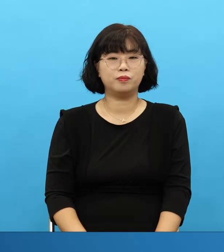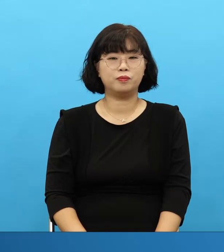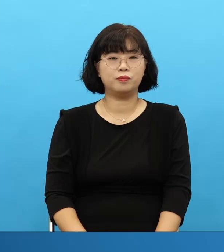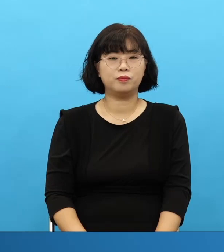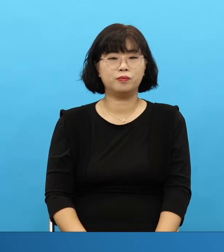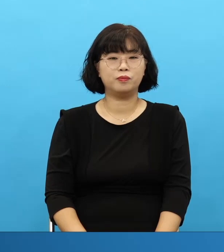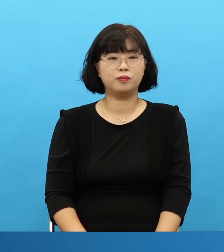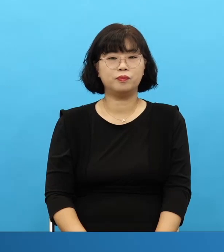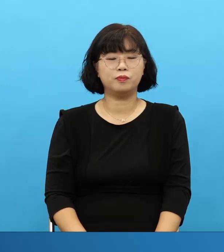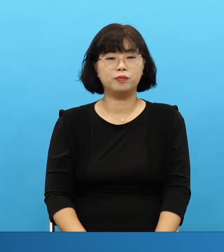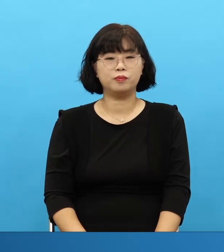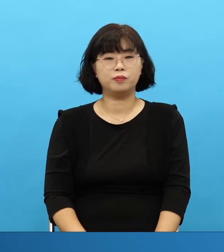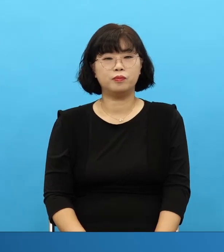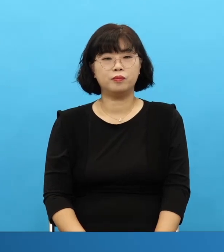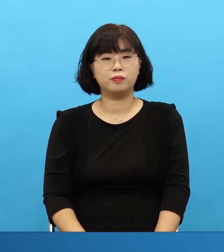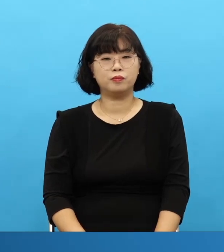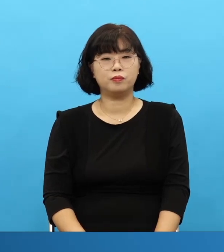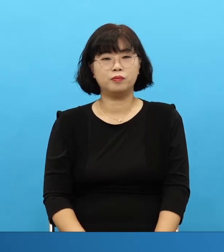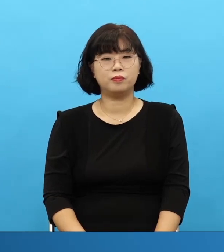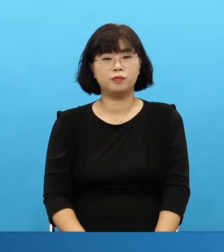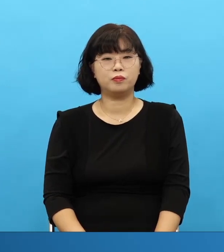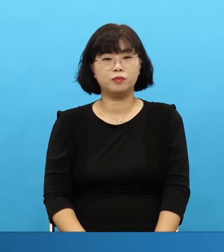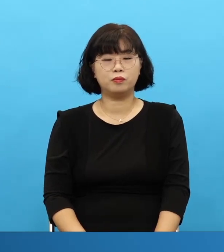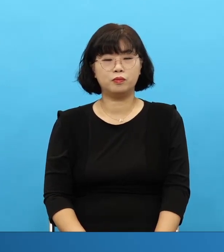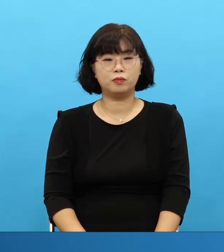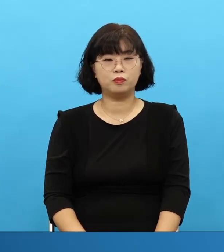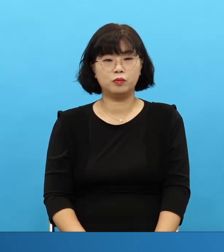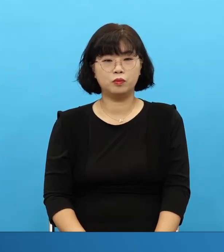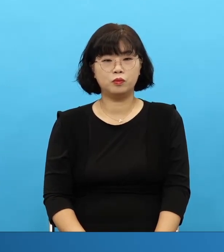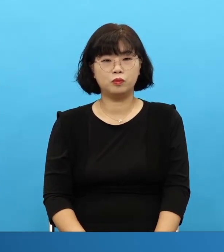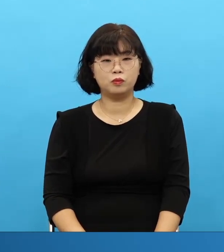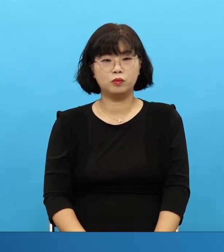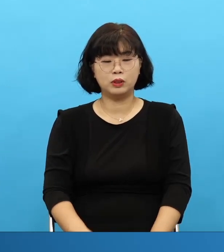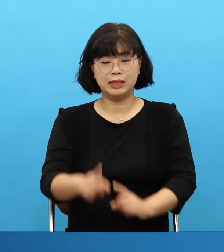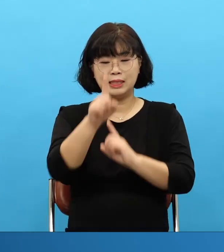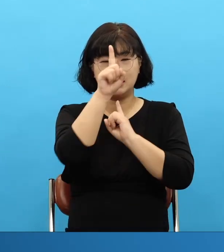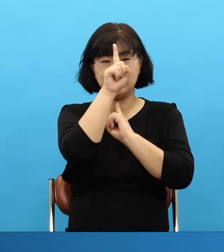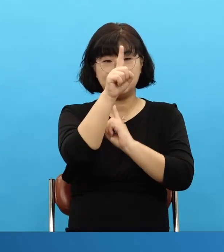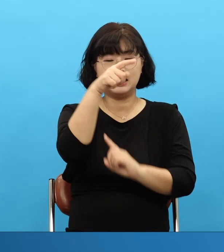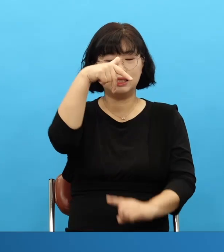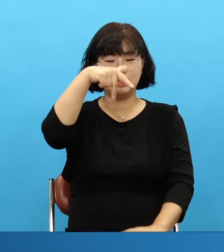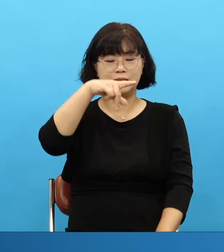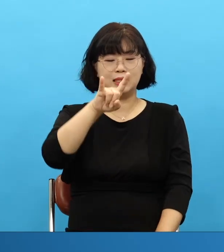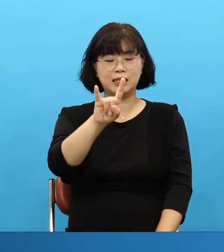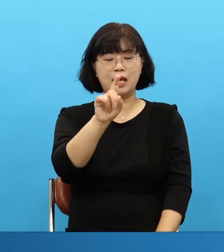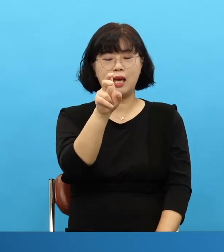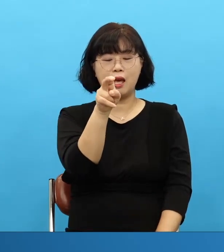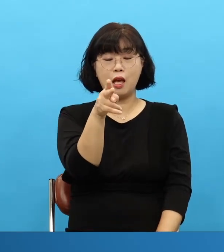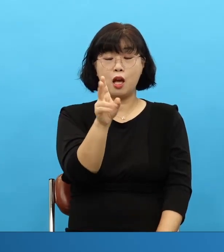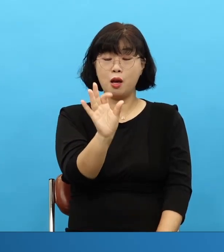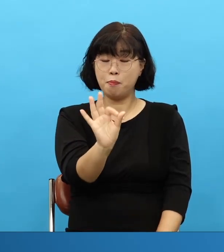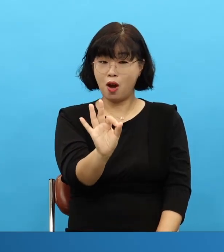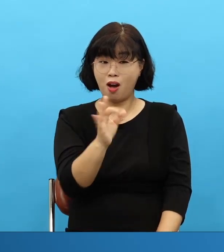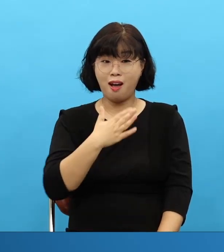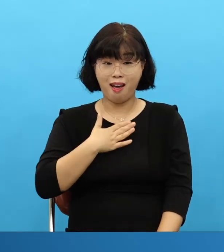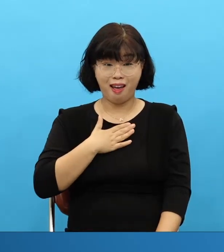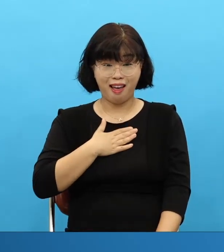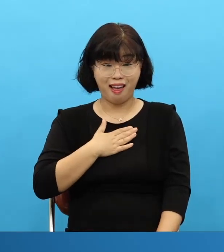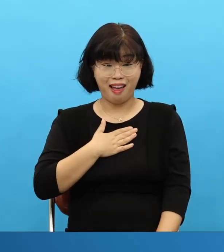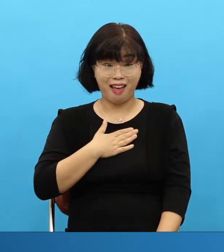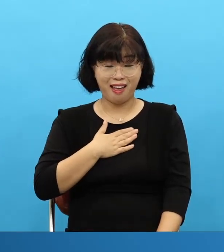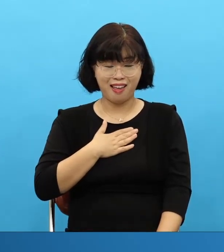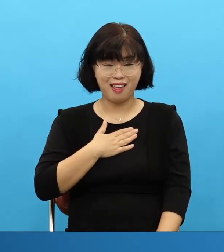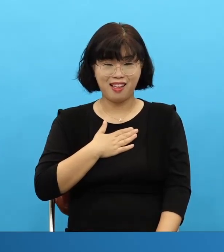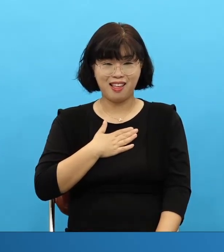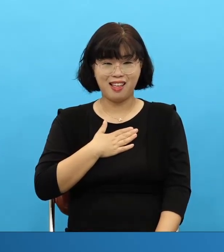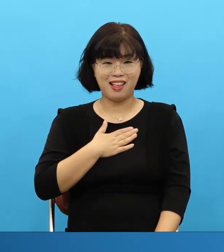뭐 제 메시지 들은 건 아닐 건데 한 번은 이재명 씨가 위기는 기회다 이러더라고요. And I don't think this is because he heard my